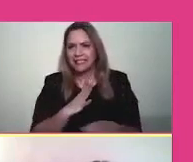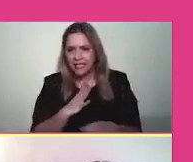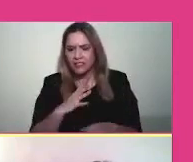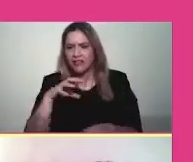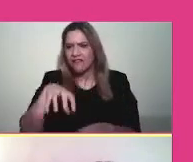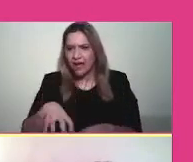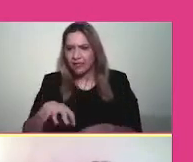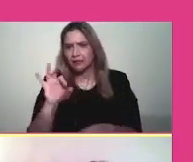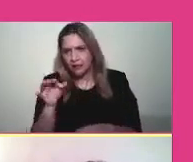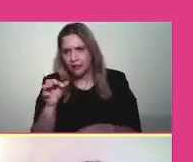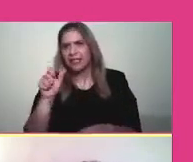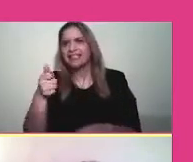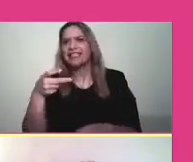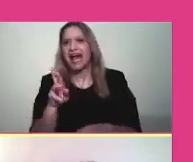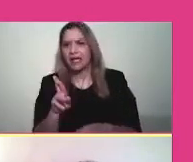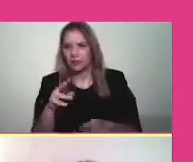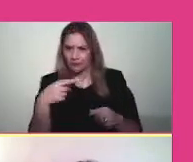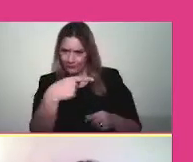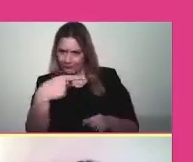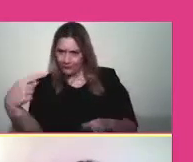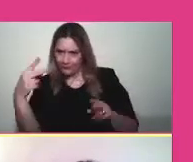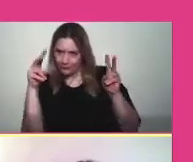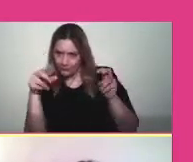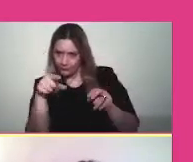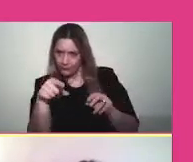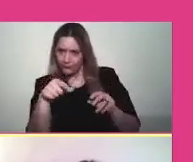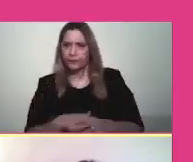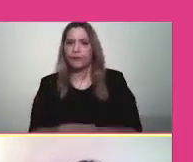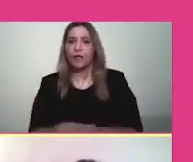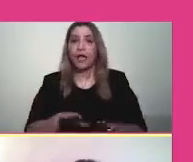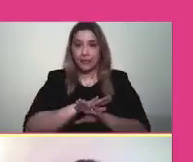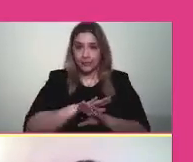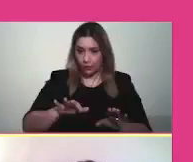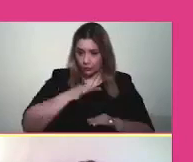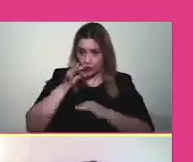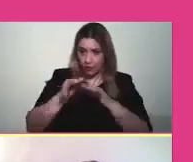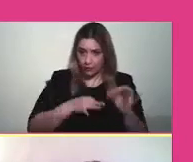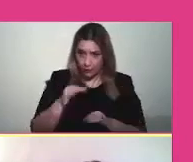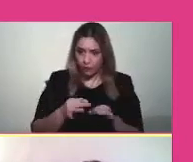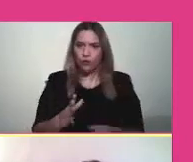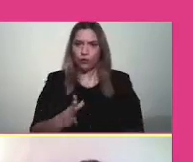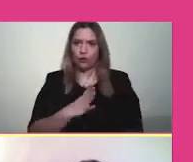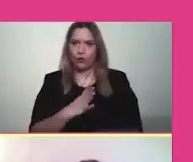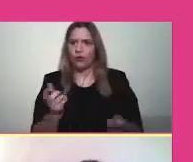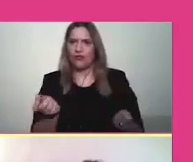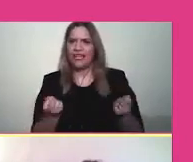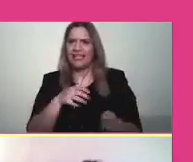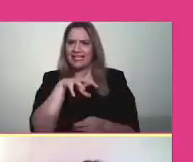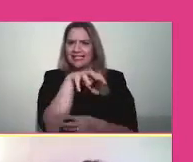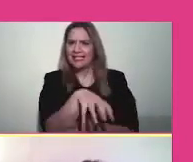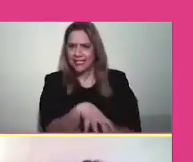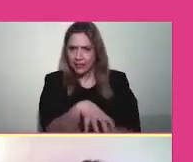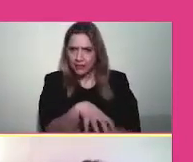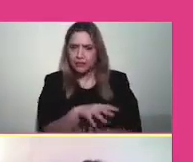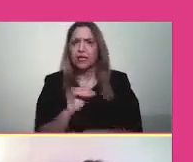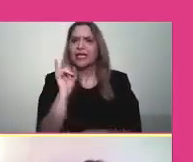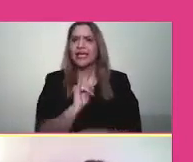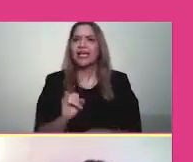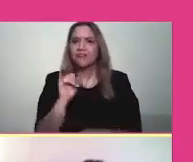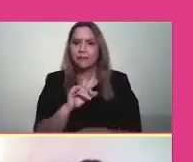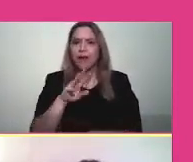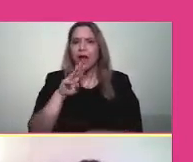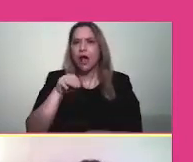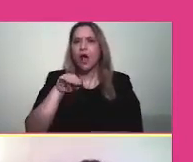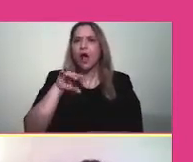activecitizensfund.gr. Ολοκληρώνοντας, θα ήθελα να προσθέσω 2 λόγια για τον διαχειριστή επιχορήγησης, το Ίδρυμα Μποδοσάκη και